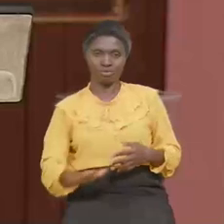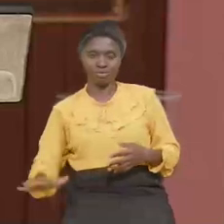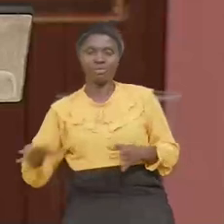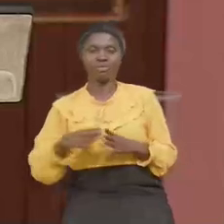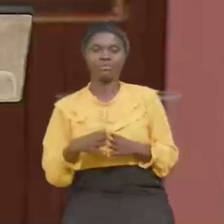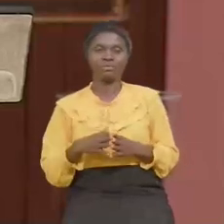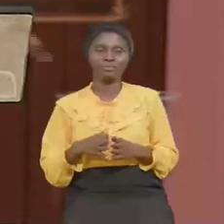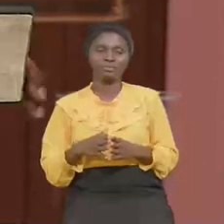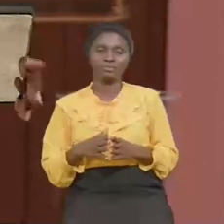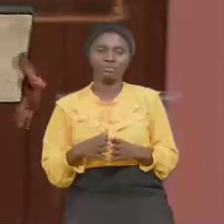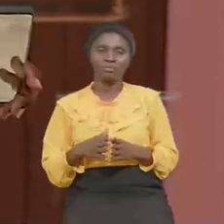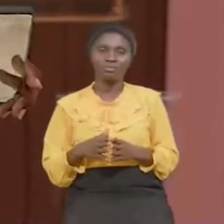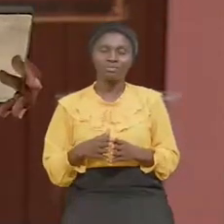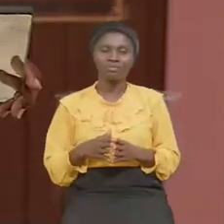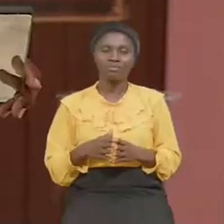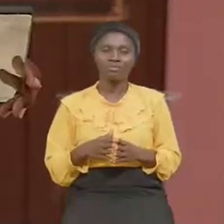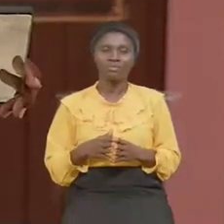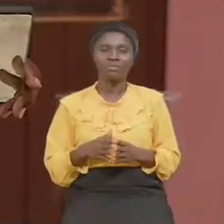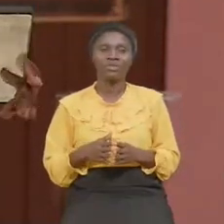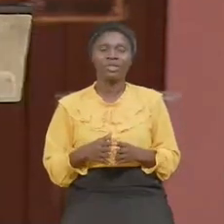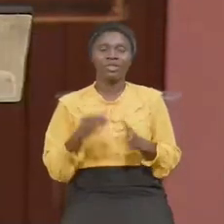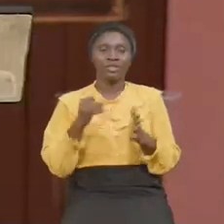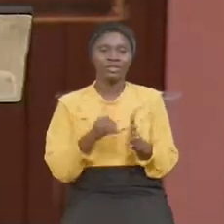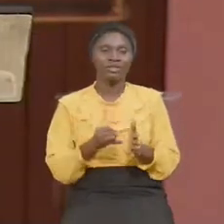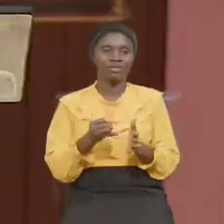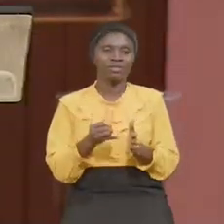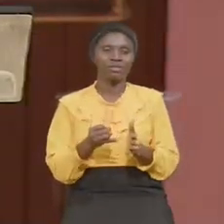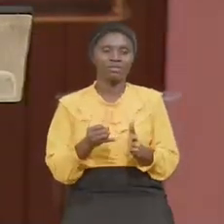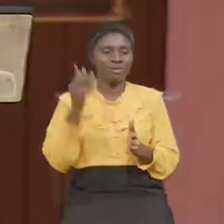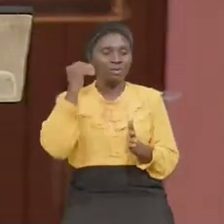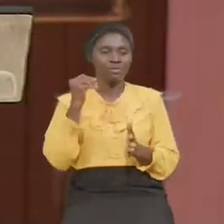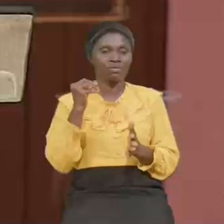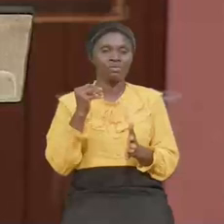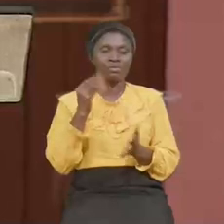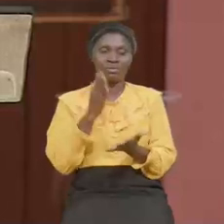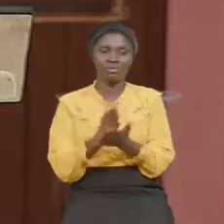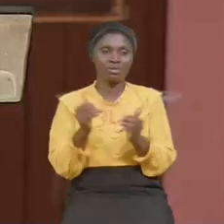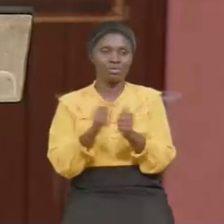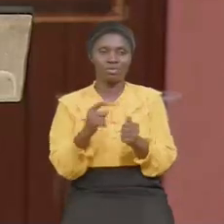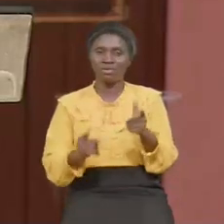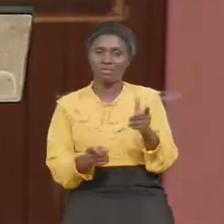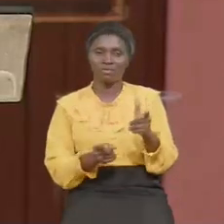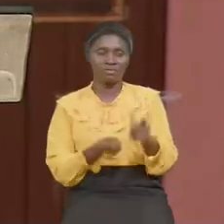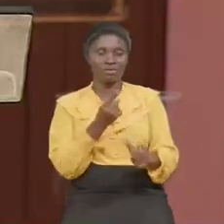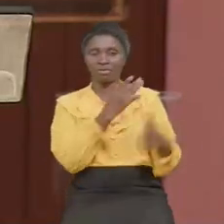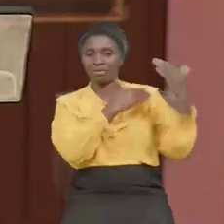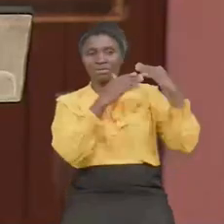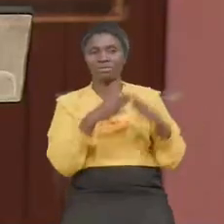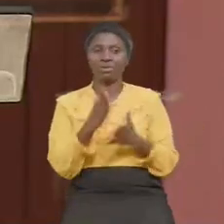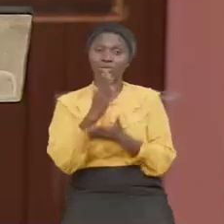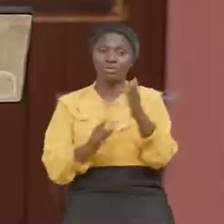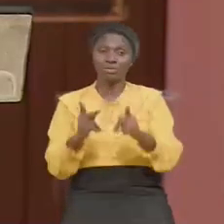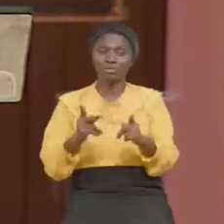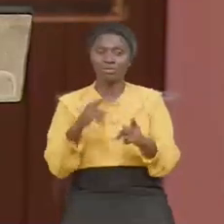Ça ne doit pas s'arrêter à la première génération. Il y a certaines personnes qui disent, nous savons ce que le pasteur, ce à quoi le pasteur